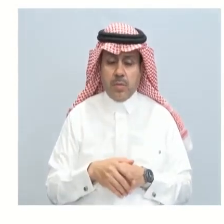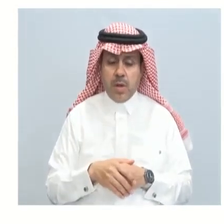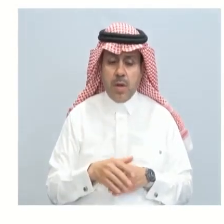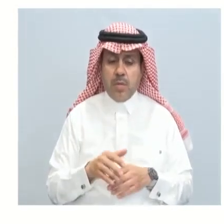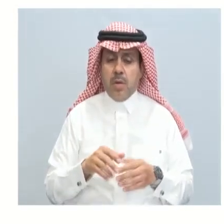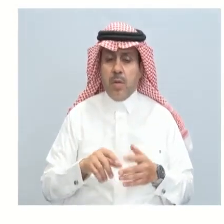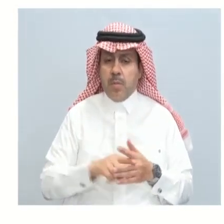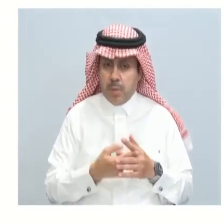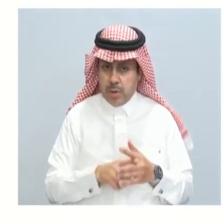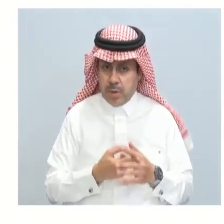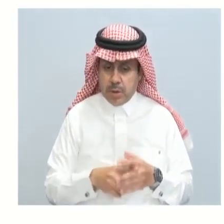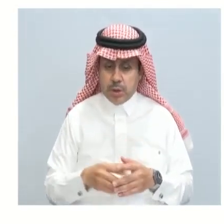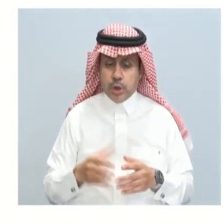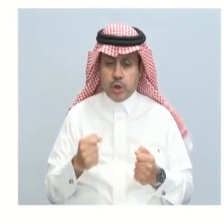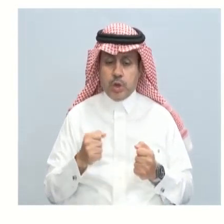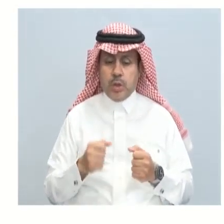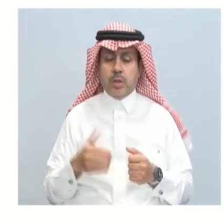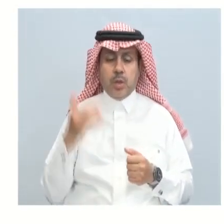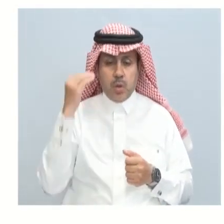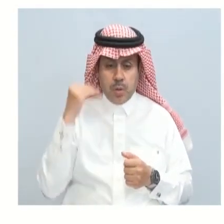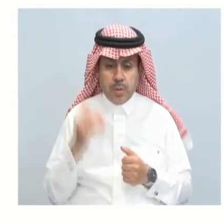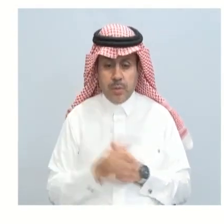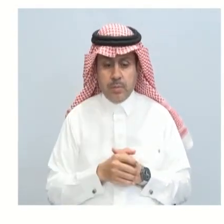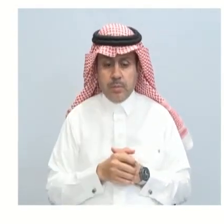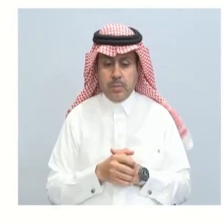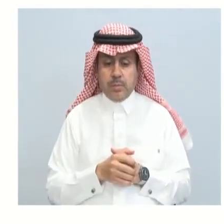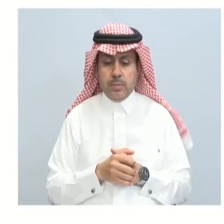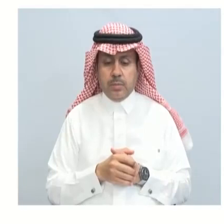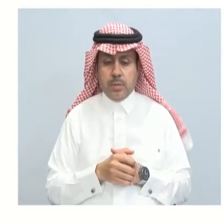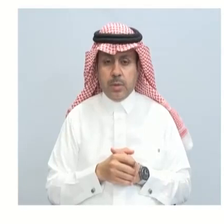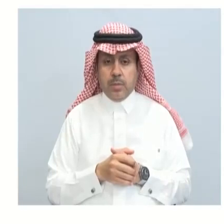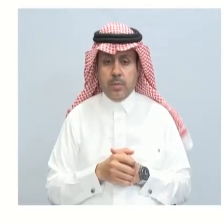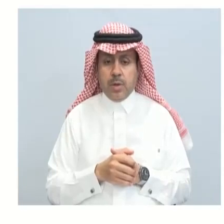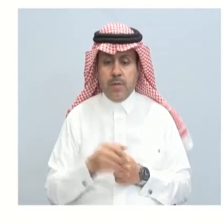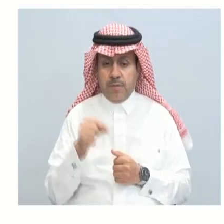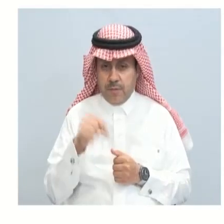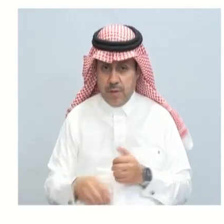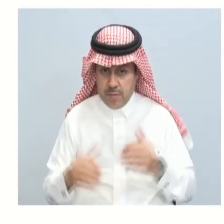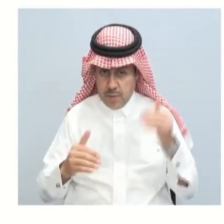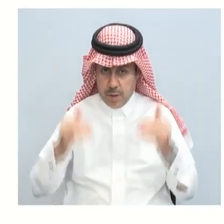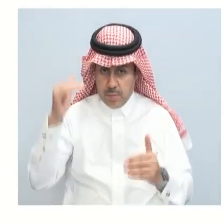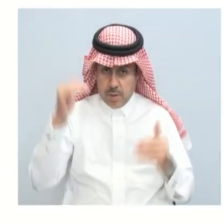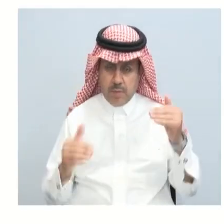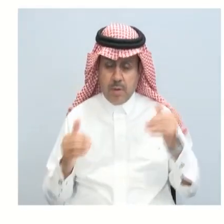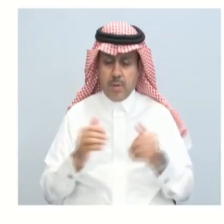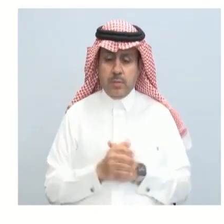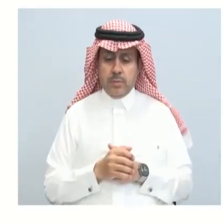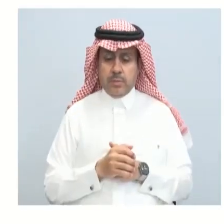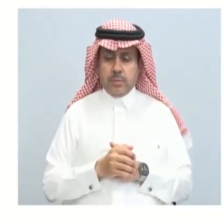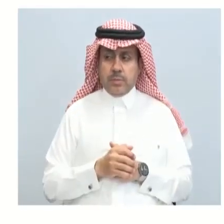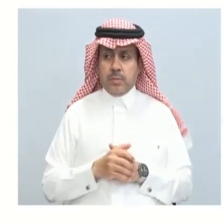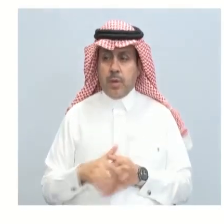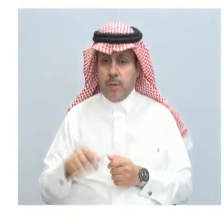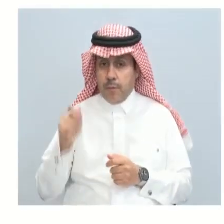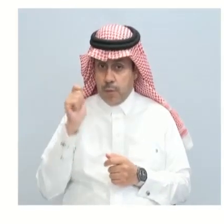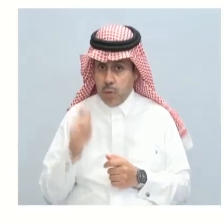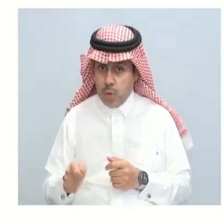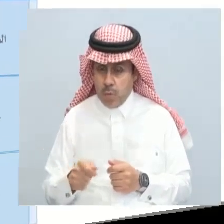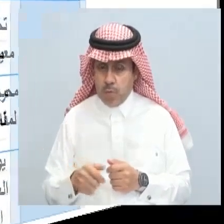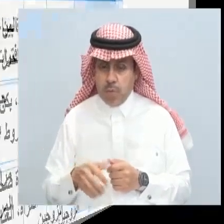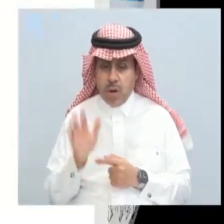المراه والعنايه بالابناء في التربيه ونحو ذلك اذا هناك فرق بين هذا وهذا في الحكم